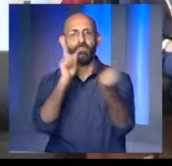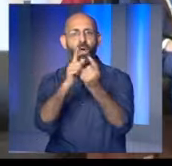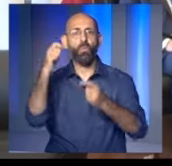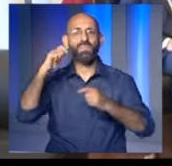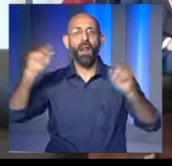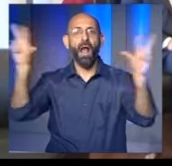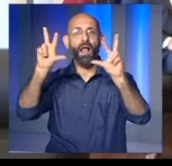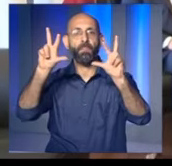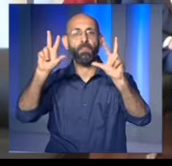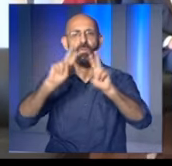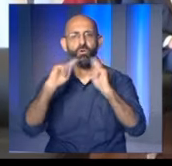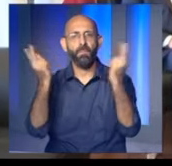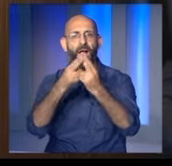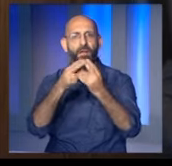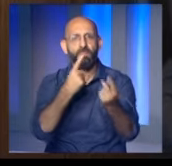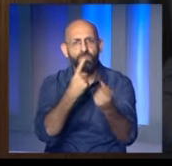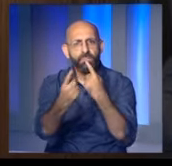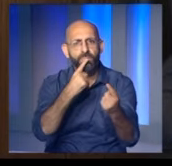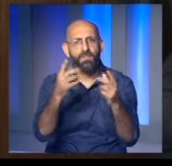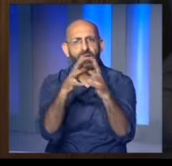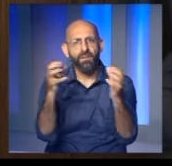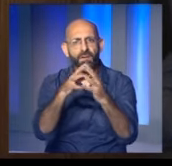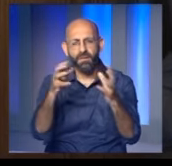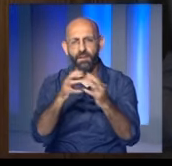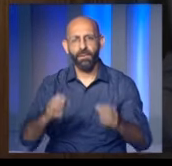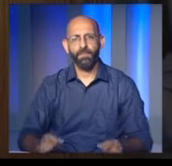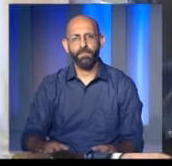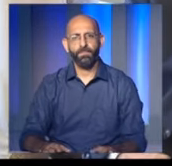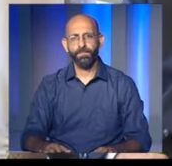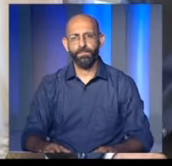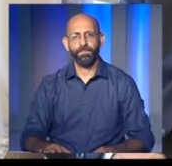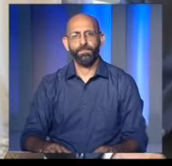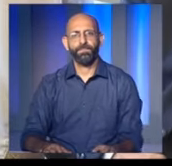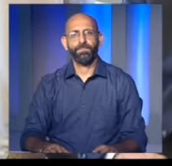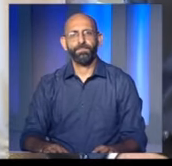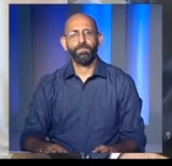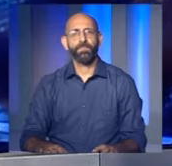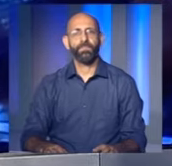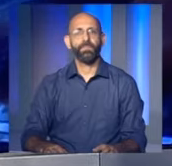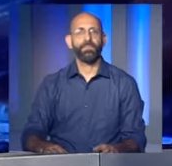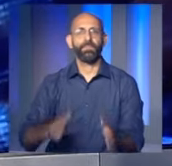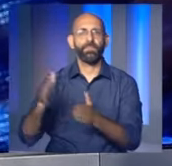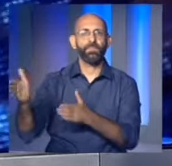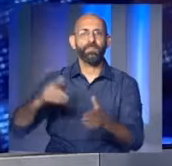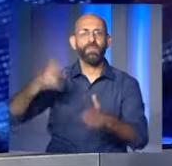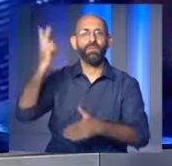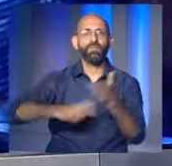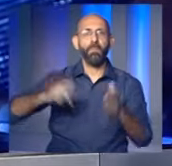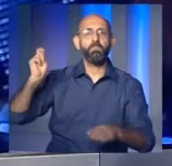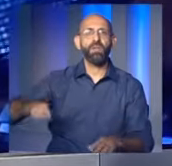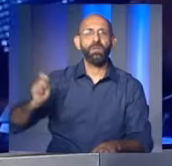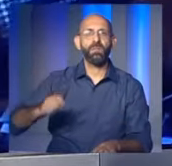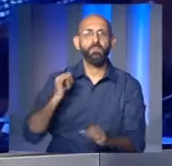اليرزي وزير الإعلام زياد مكاري وجرى البحث في الأوضاع العامة. عقد مجلس